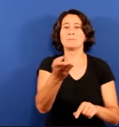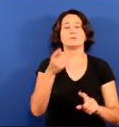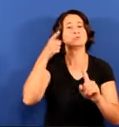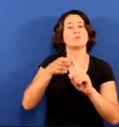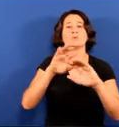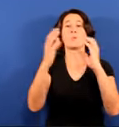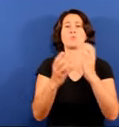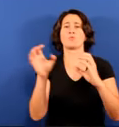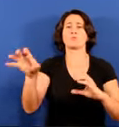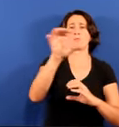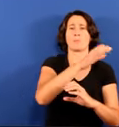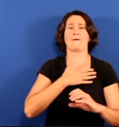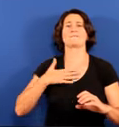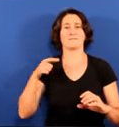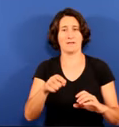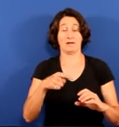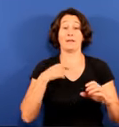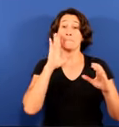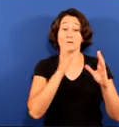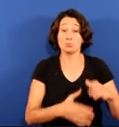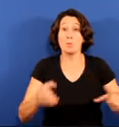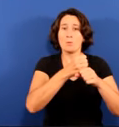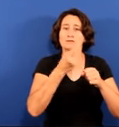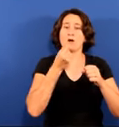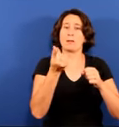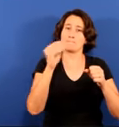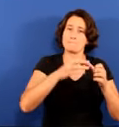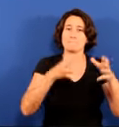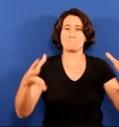ere eskaera kopuru oso altua izan da. Hori dela eta aurten